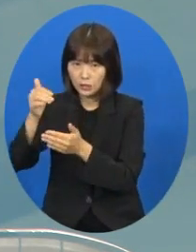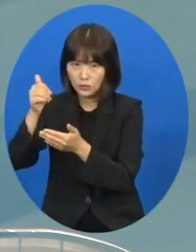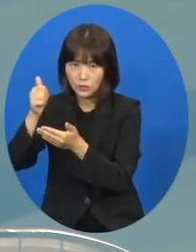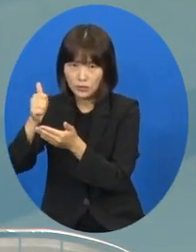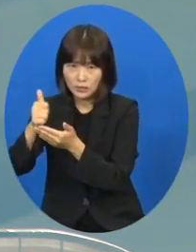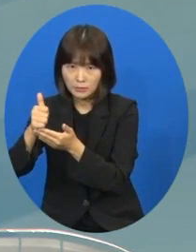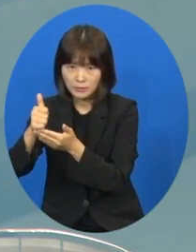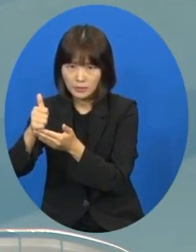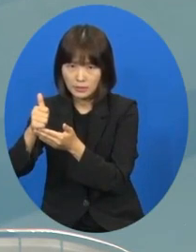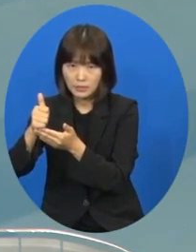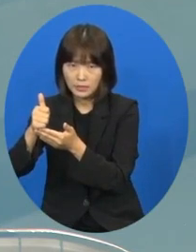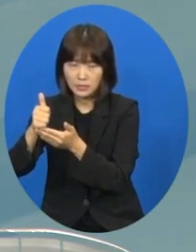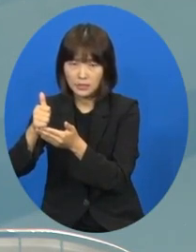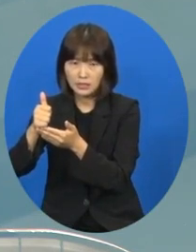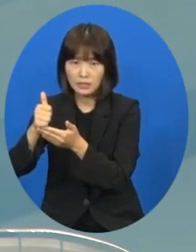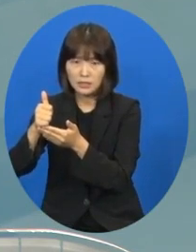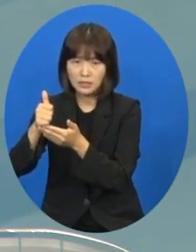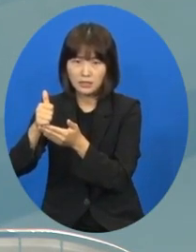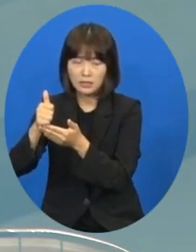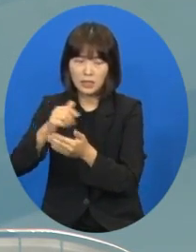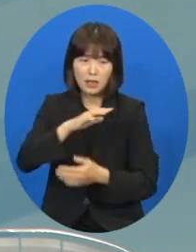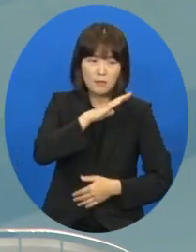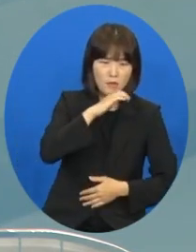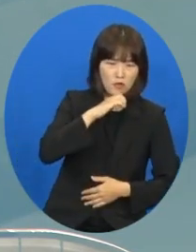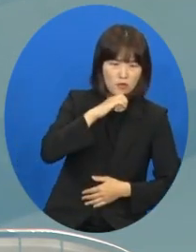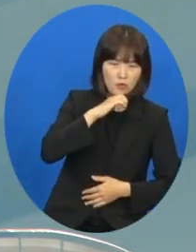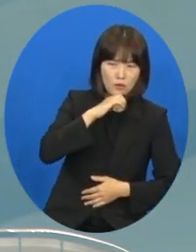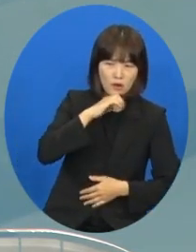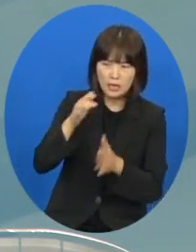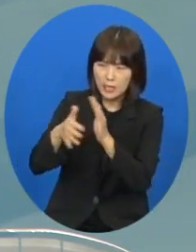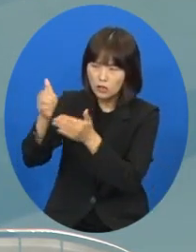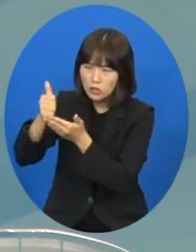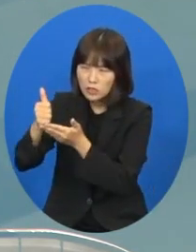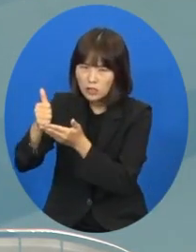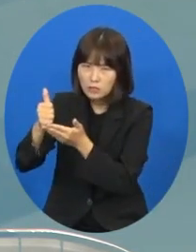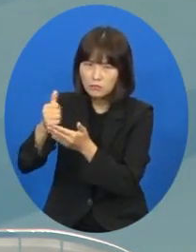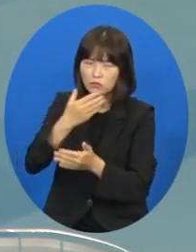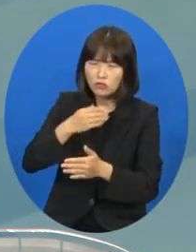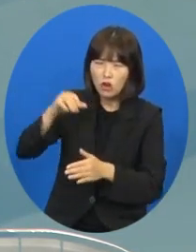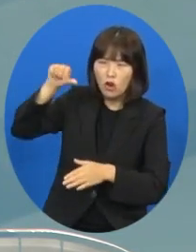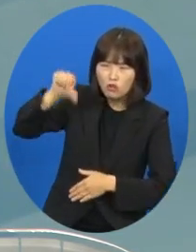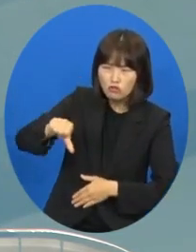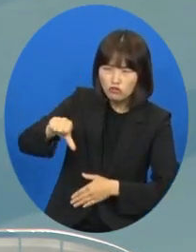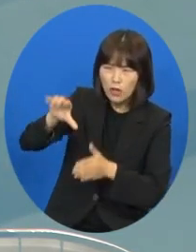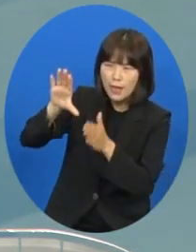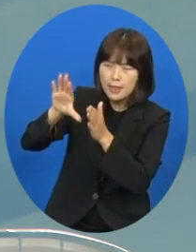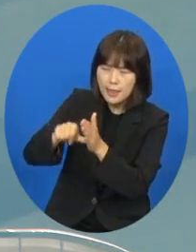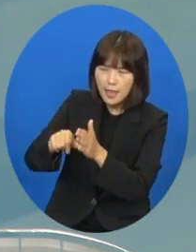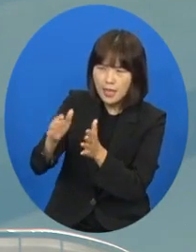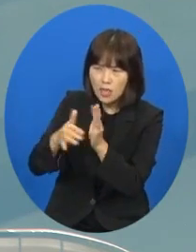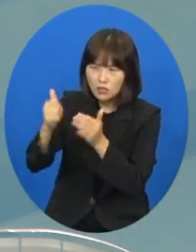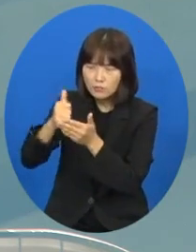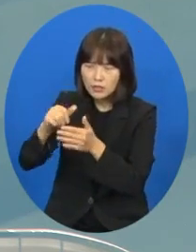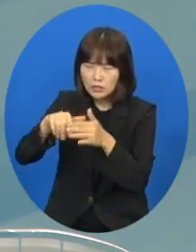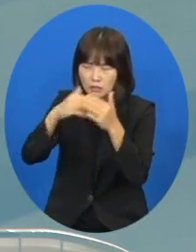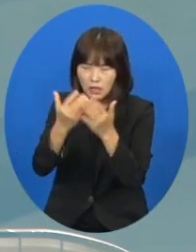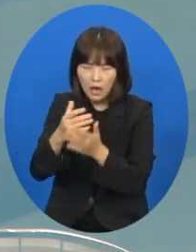베드로를 마지막에 저주까지 하는 바로 그 순간에 예수님 베드로를 이렇게 딱 돌아봐, 다 들으셨다는